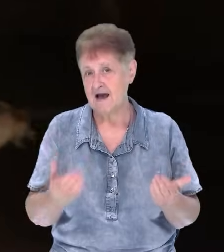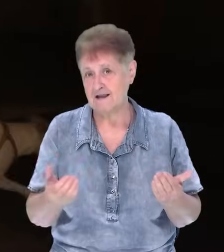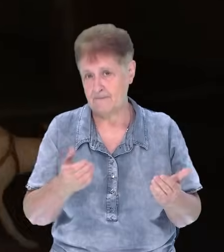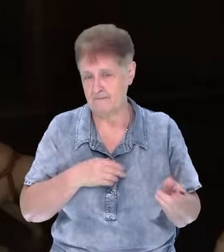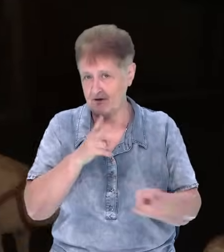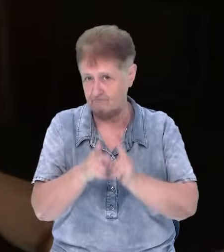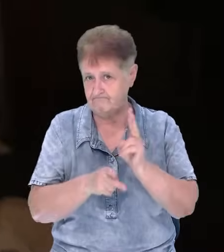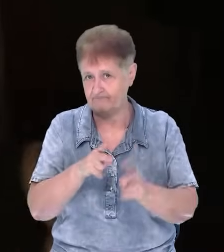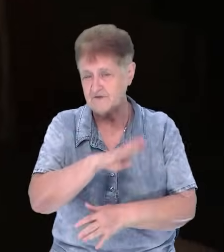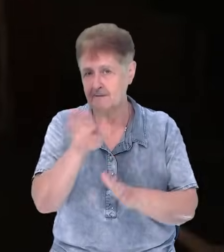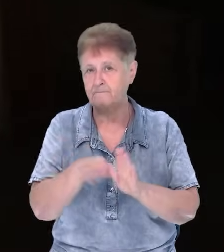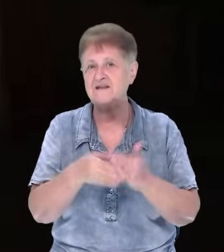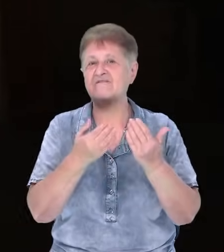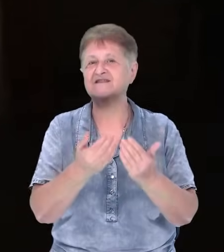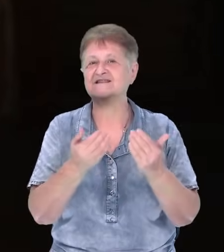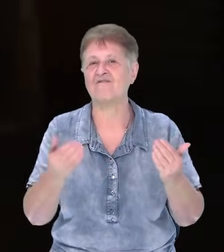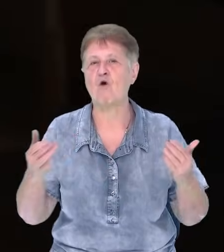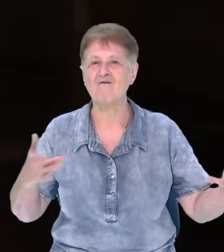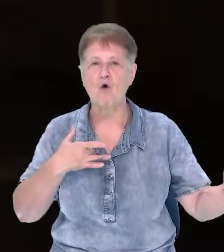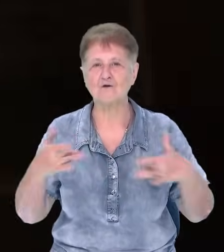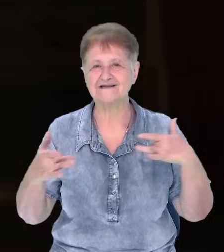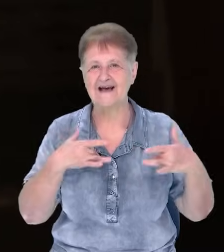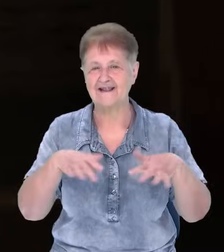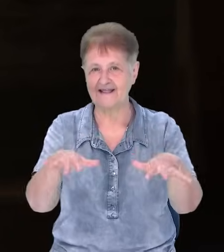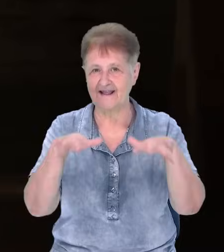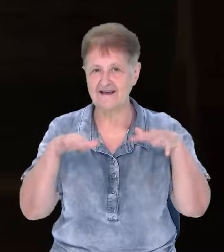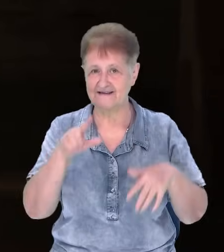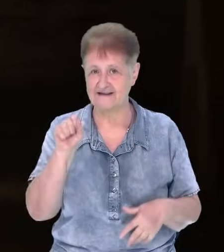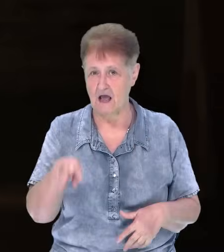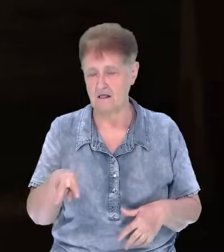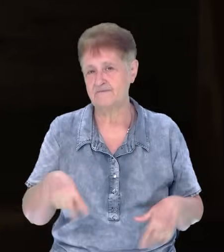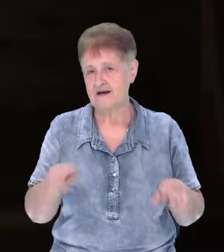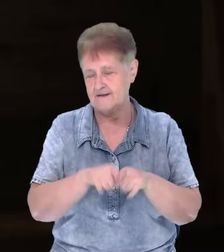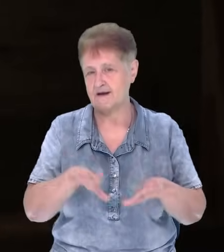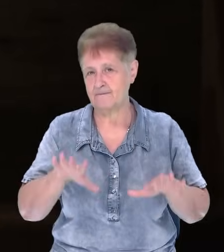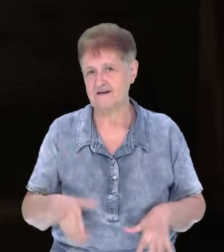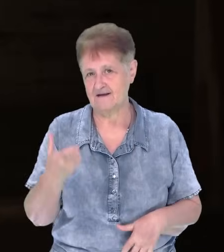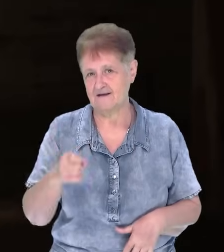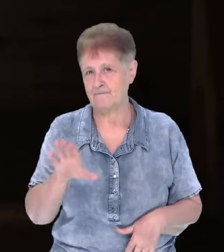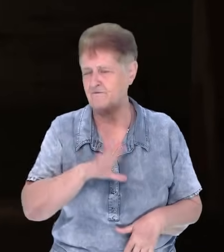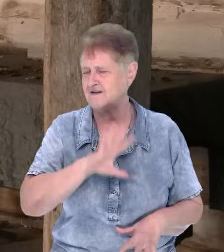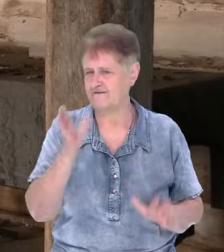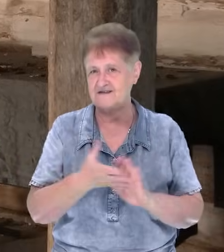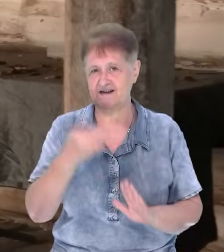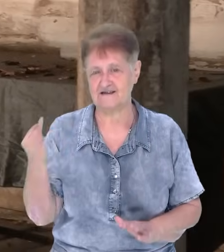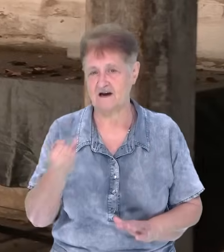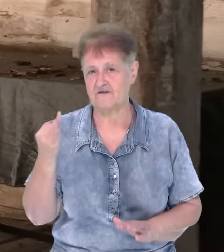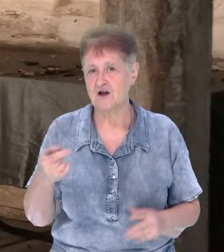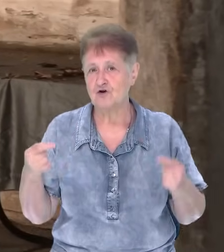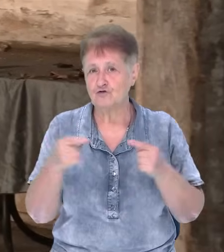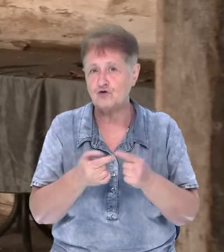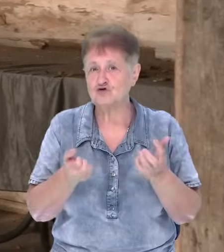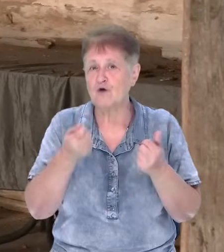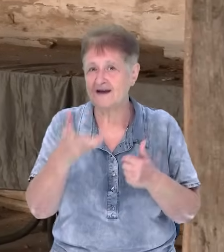ми його перебудували під виставково-концертний зал. Це в нас таке місце, де відбувається все найцікавіше. Підрахувати